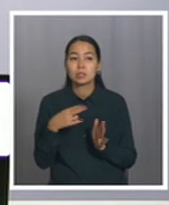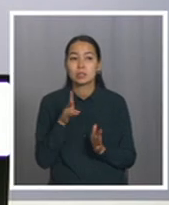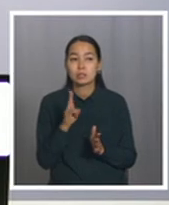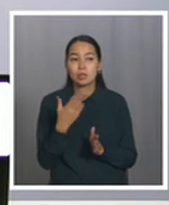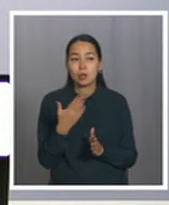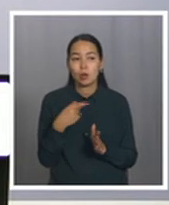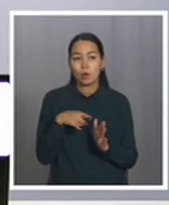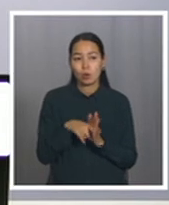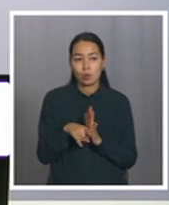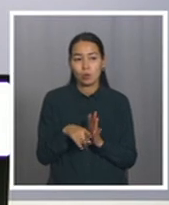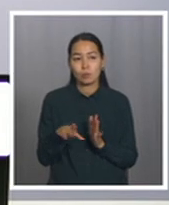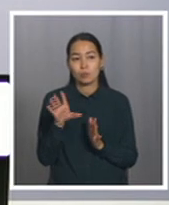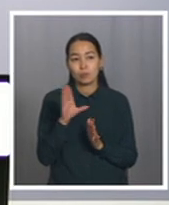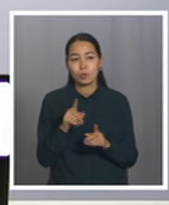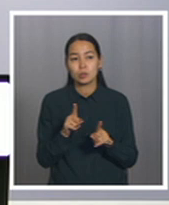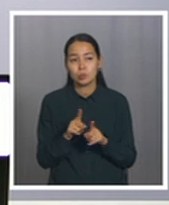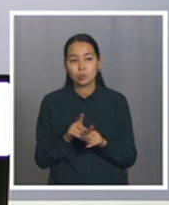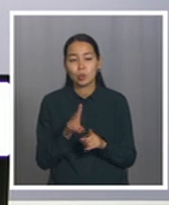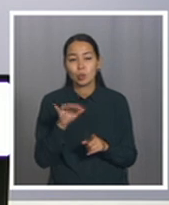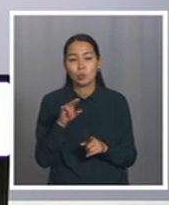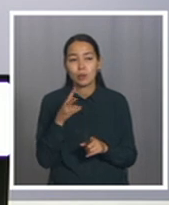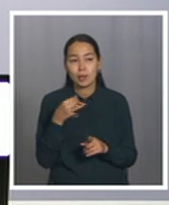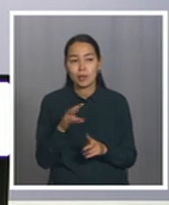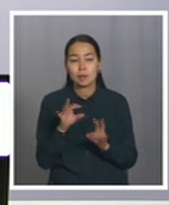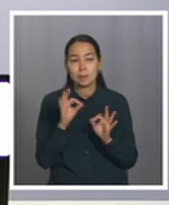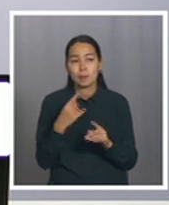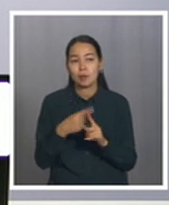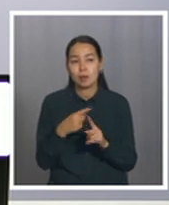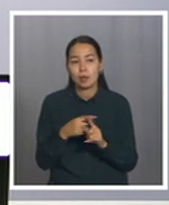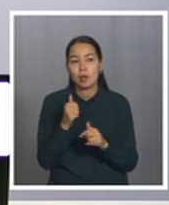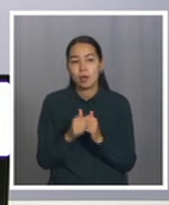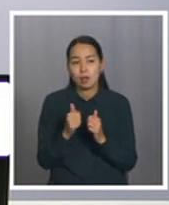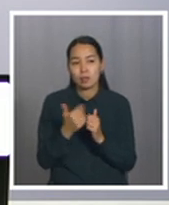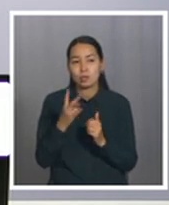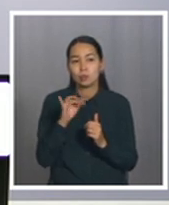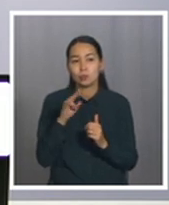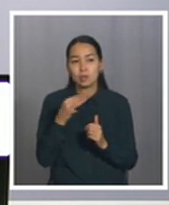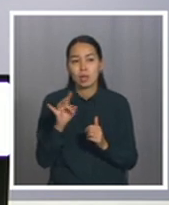оралымында 10 нуклеотидтен орналасады және әрбір нуклеотидтің ара қашықтығы